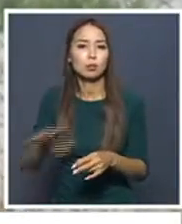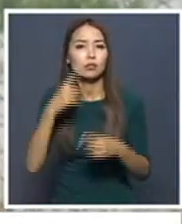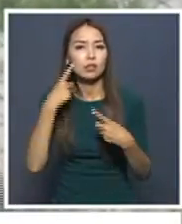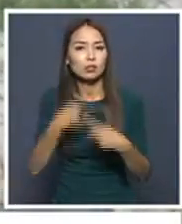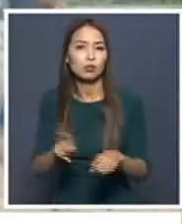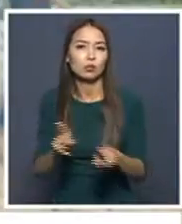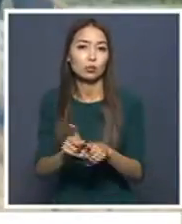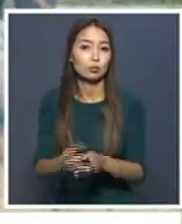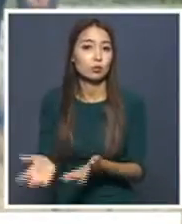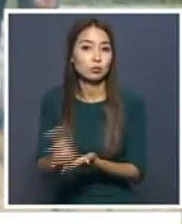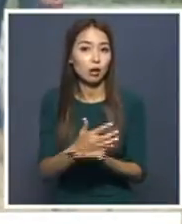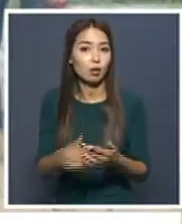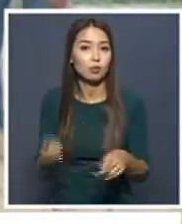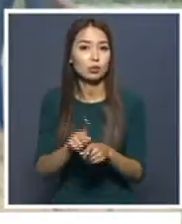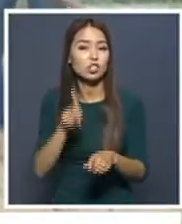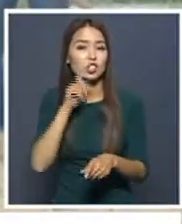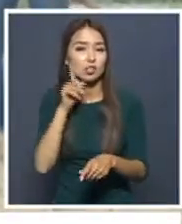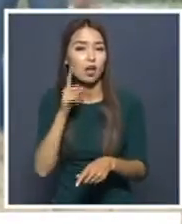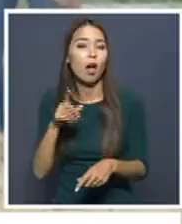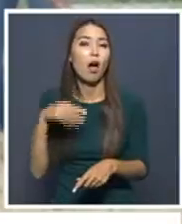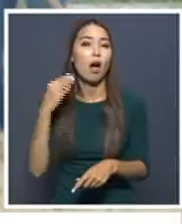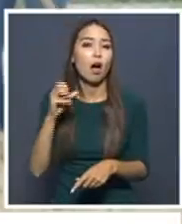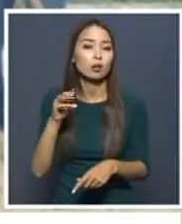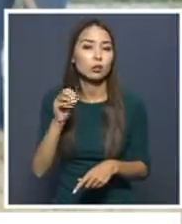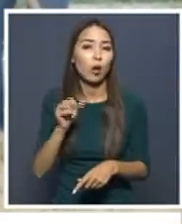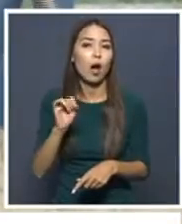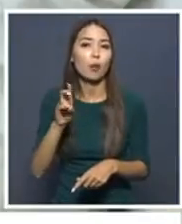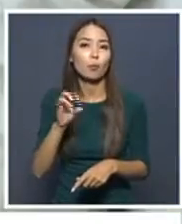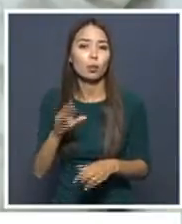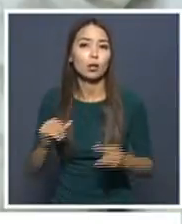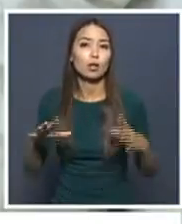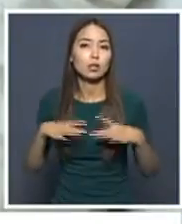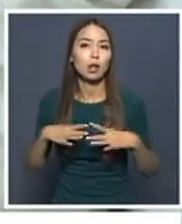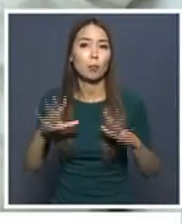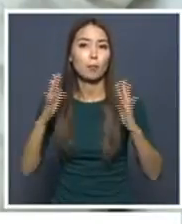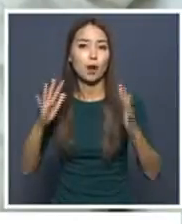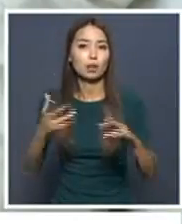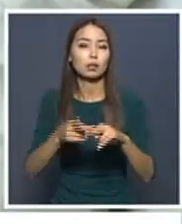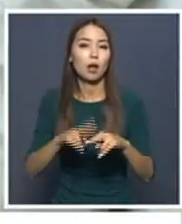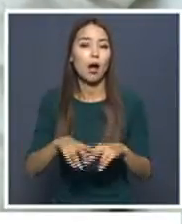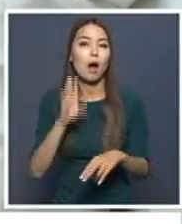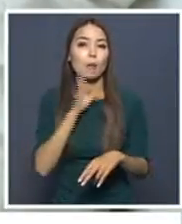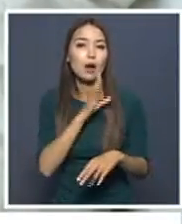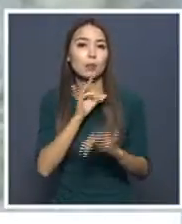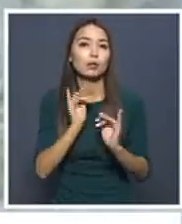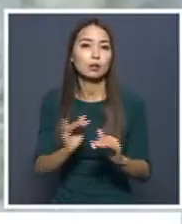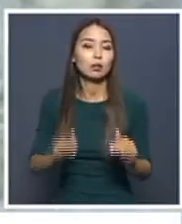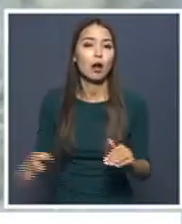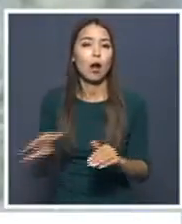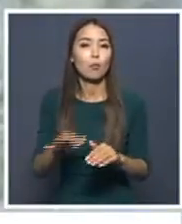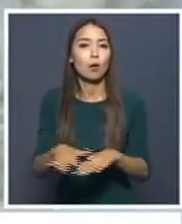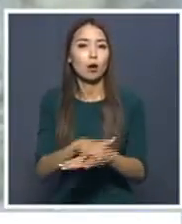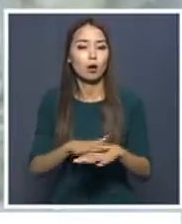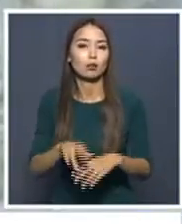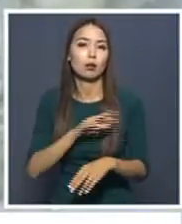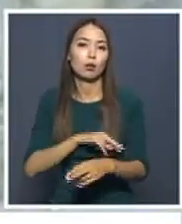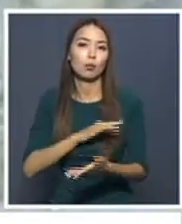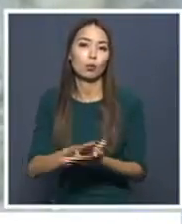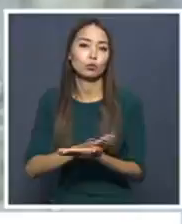жұмылдырылды. Ерікті жастар да Ақтаудағы Ақбота саябағында, ана мен бала орталығында аумағында тазалық жұмыстарын